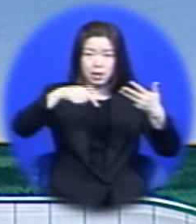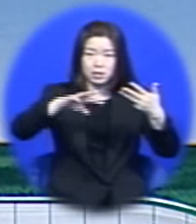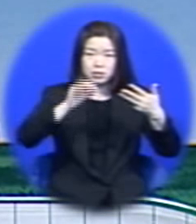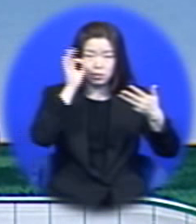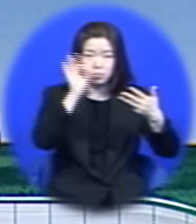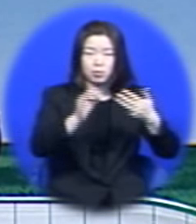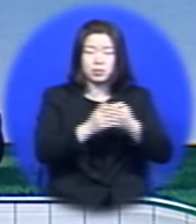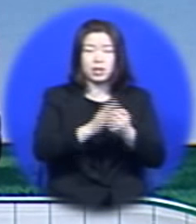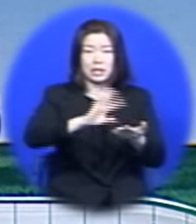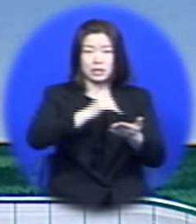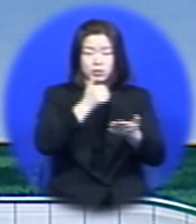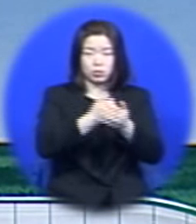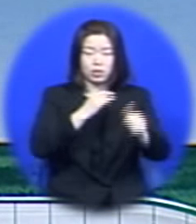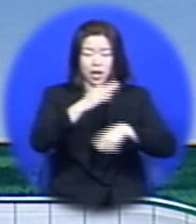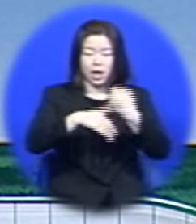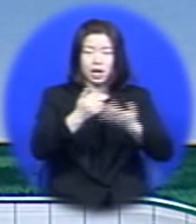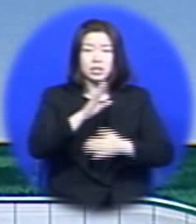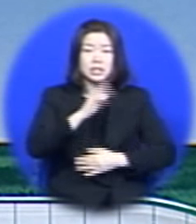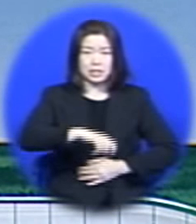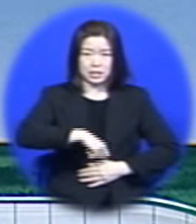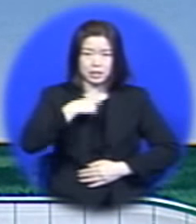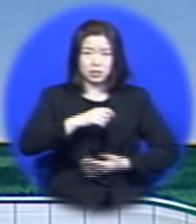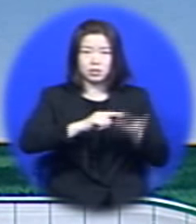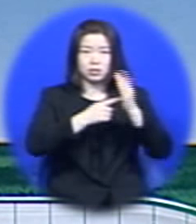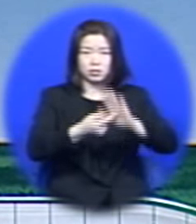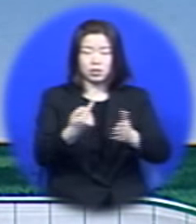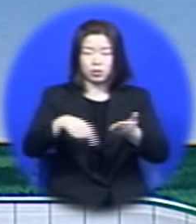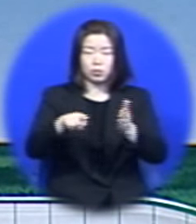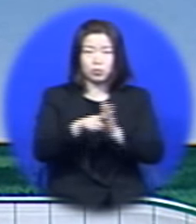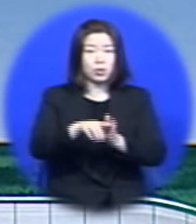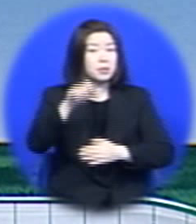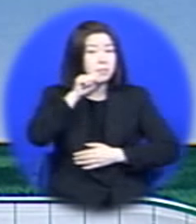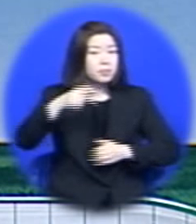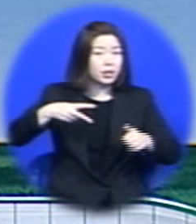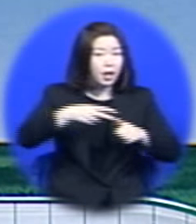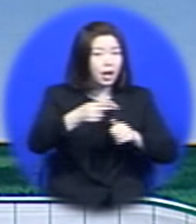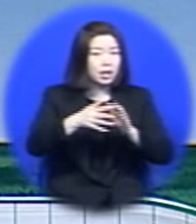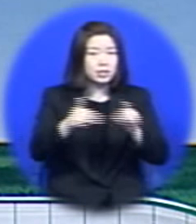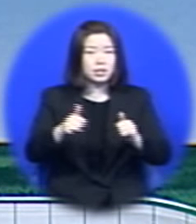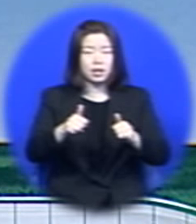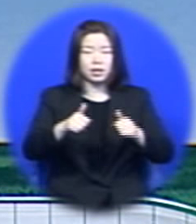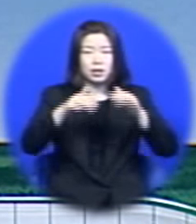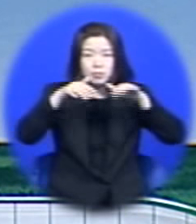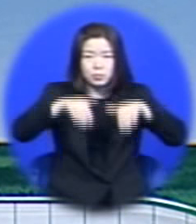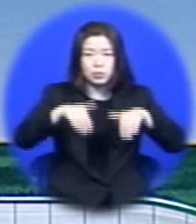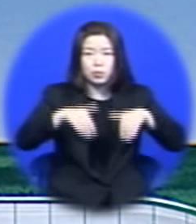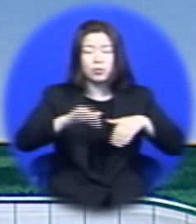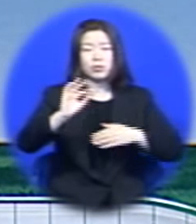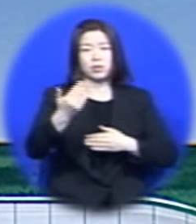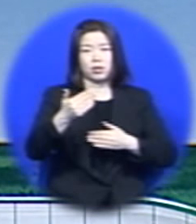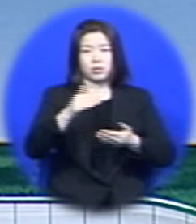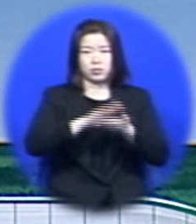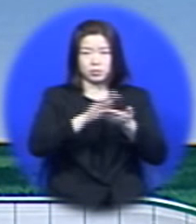그리스도께서는 하나님의 진실하심을 드러내시려고 할례를 받은 사람의 종이 되셨다.